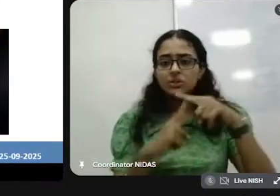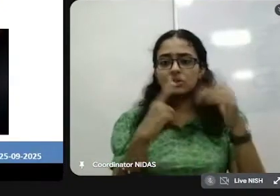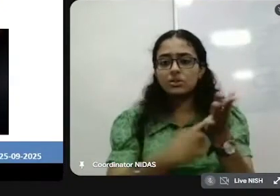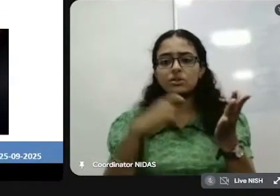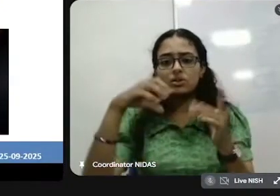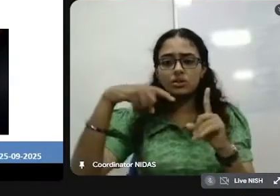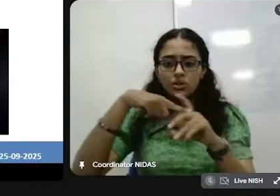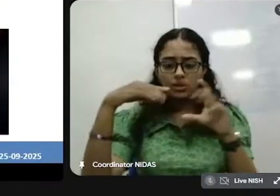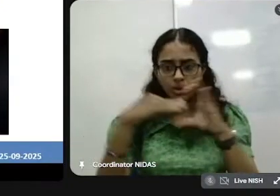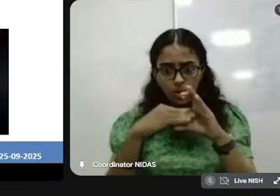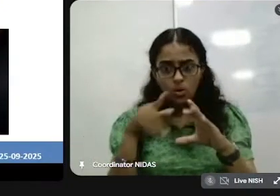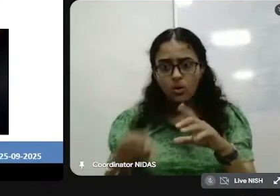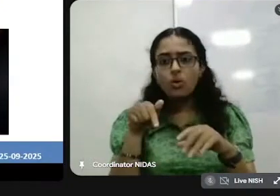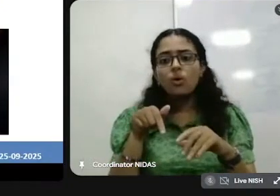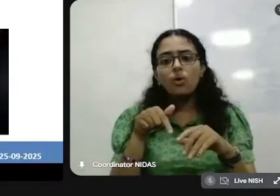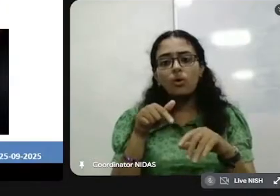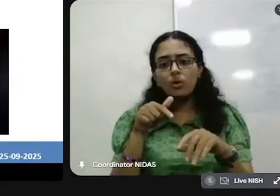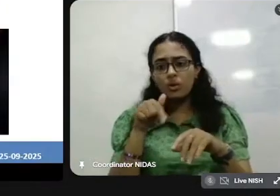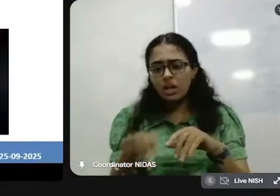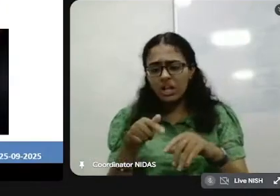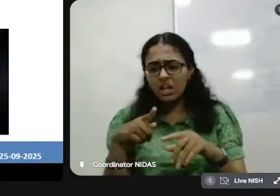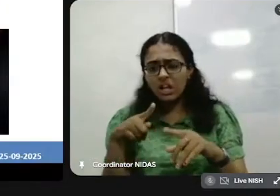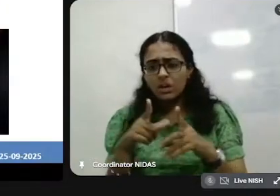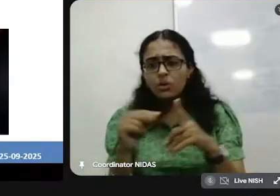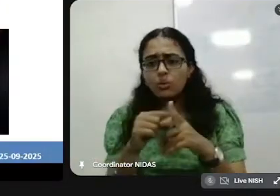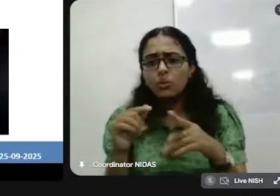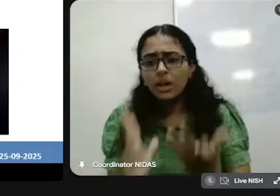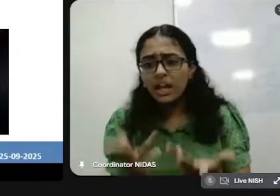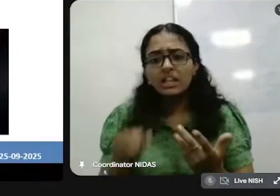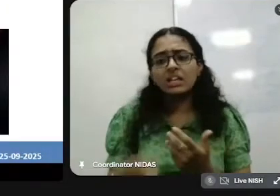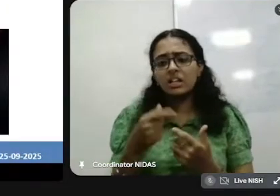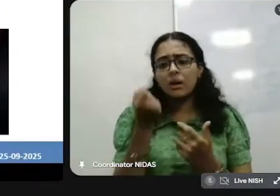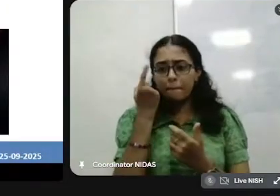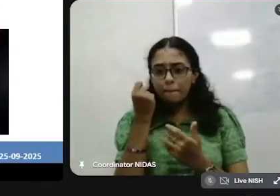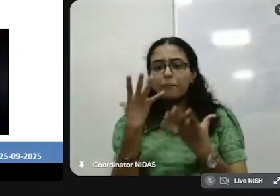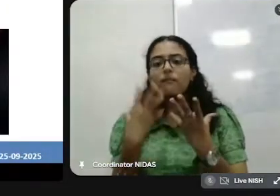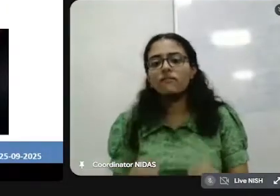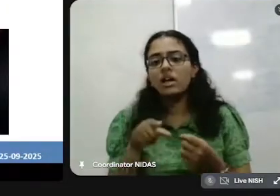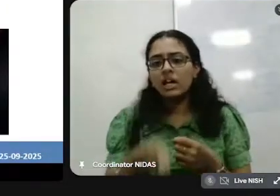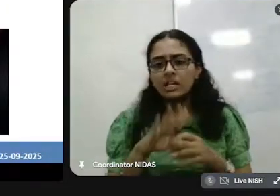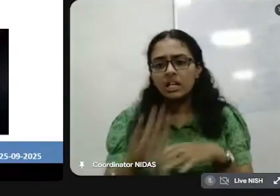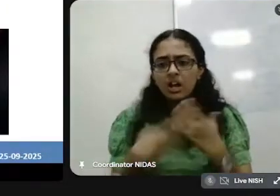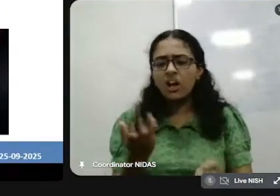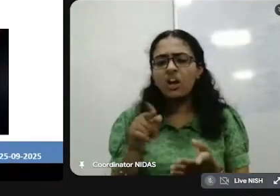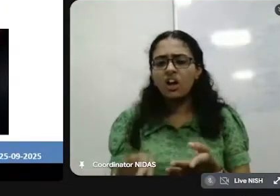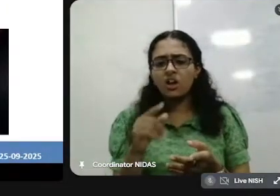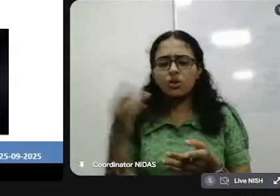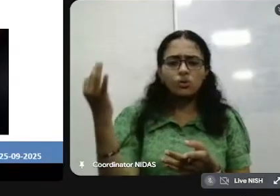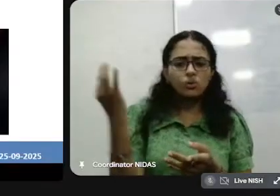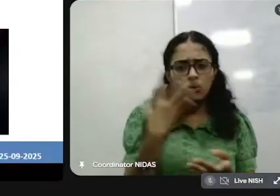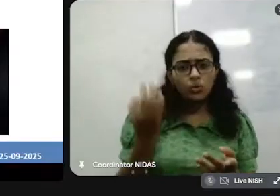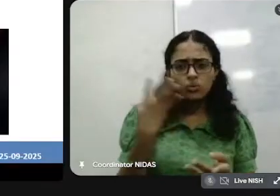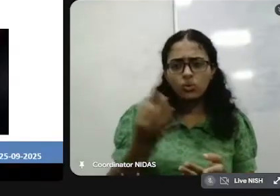എങ്ങനെ ഉൾപ്പെടുത്താം എന്നുള്ളത് നോക്കി അവർക്ക് ചെയ്യാൻ പറ്റുന്ന ജോലി സാധ്യതകളൊക്കെ നമ്മൾ ക്രമീകരിക്കാനായിട്ട് സാധിക്കുക. അല്ലെങ്കിൽ പുതിയതായിട്ട്